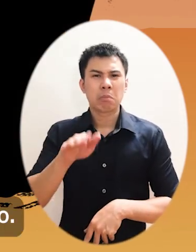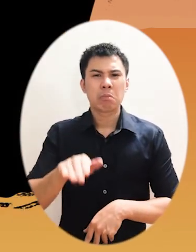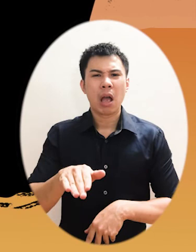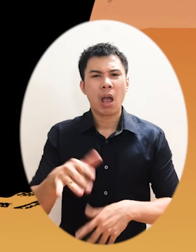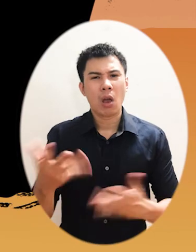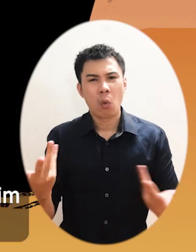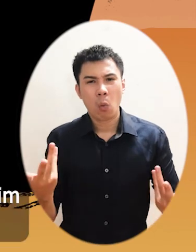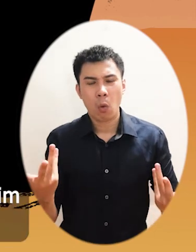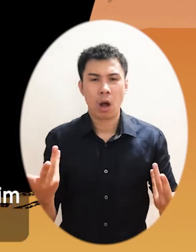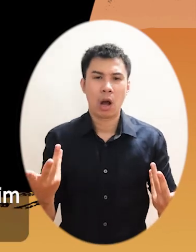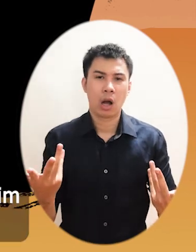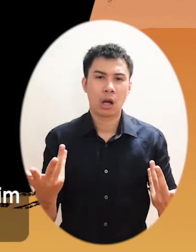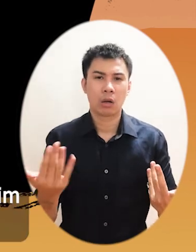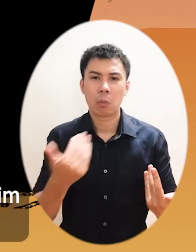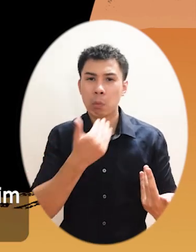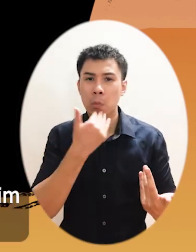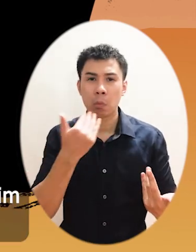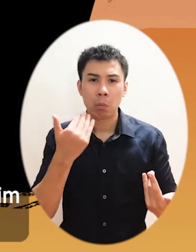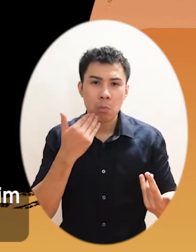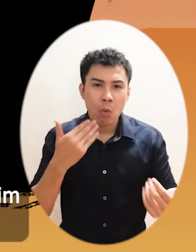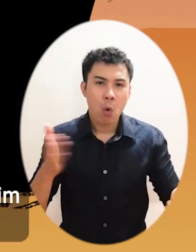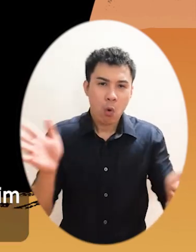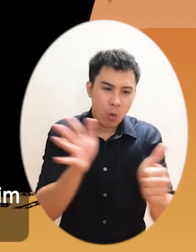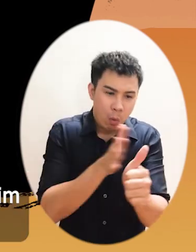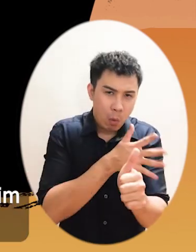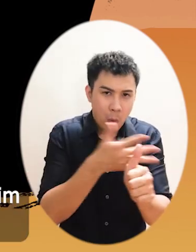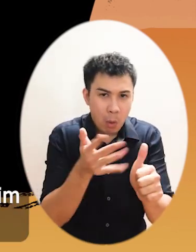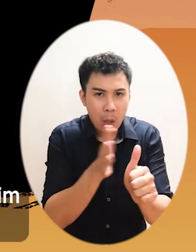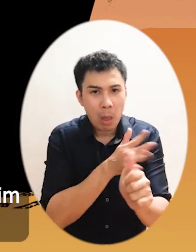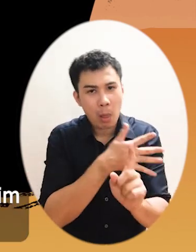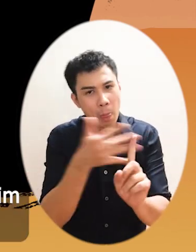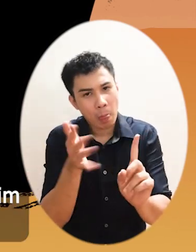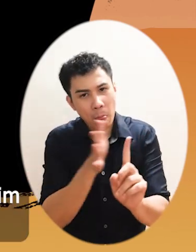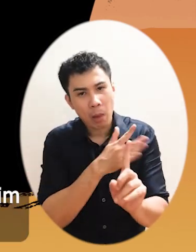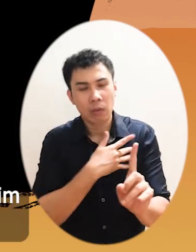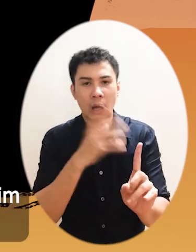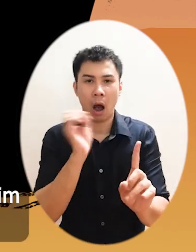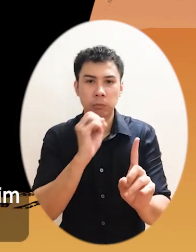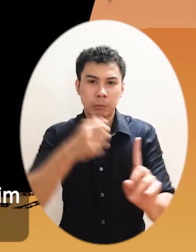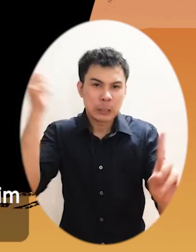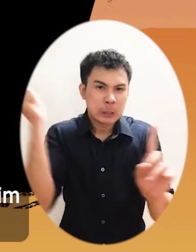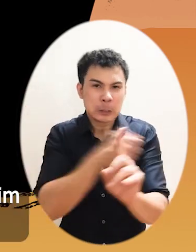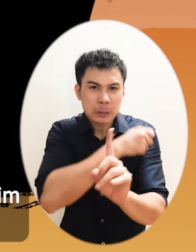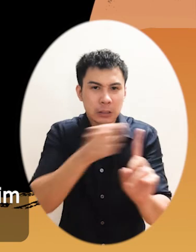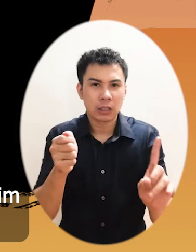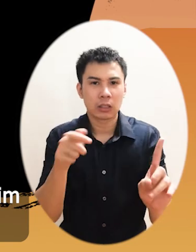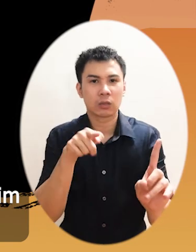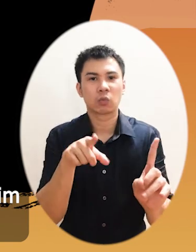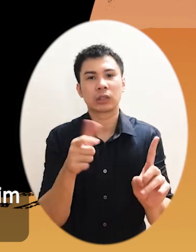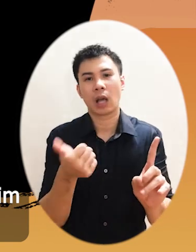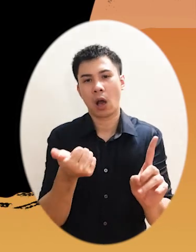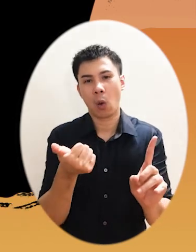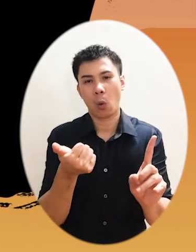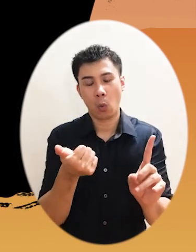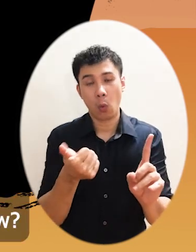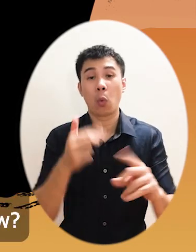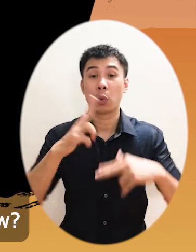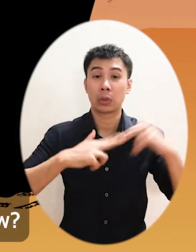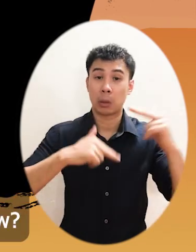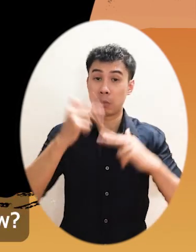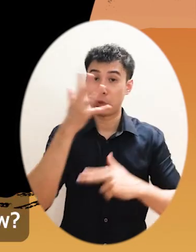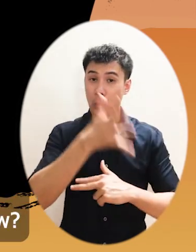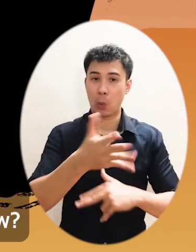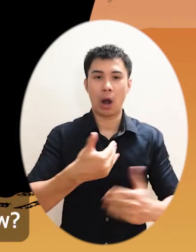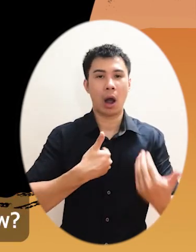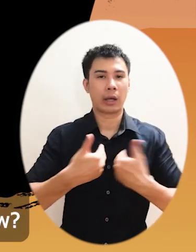theo. Bạn ấy còn bé, còn vụng về, sao bố lại không vỗ về và chỉ dạy, lại mạnh tay đến vậy? Chính việc